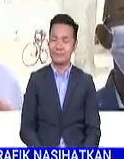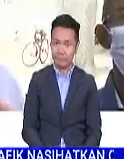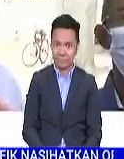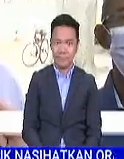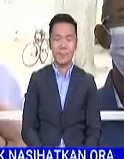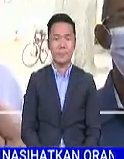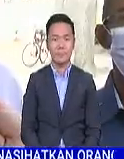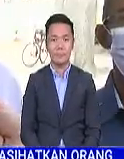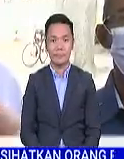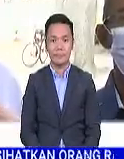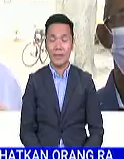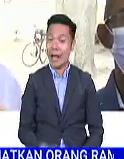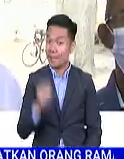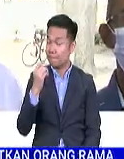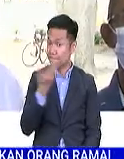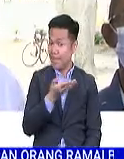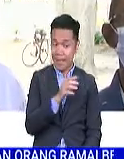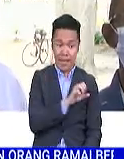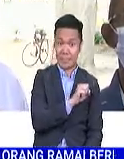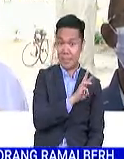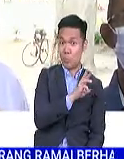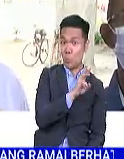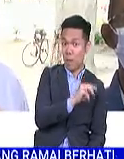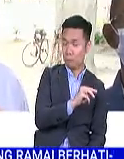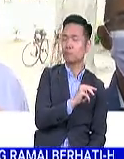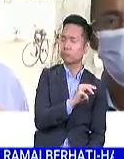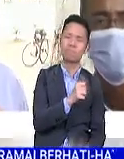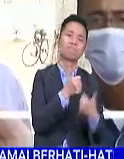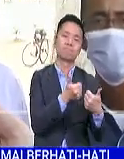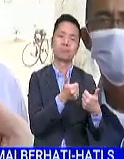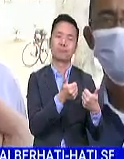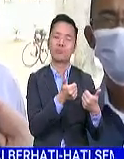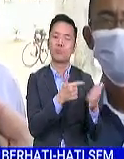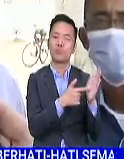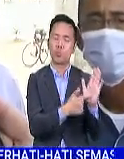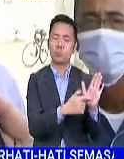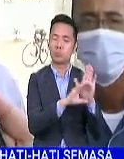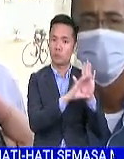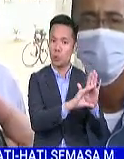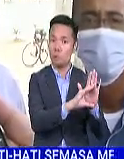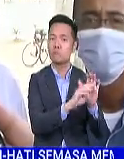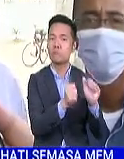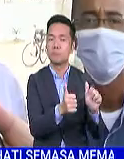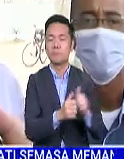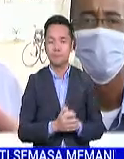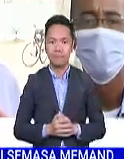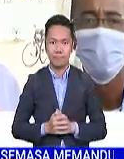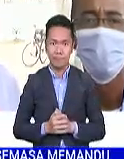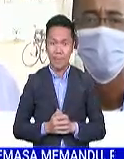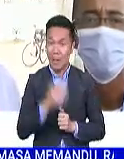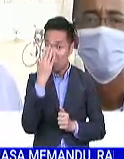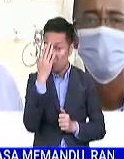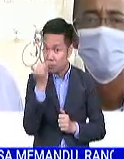di salju SGM telah menunjukkan satu contoh yang agak baik dimana mereka bukan saja fokus kepada